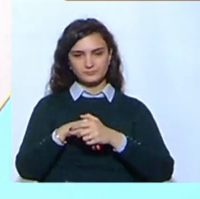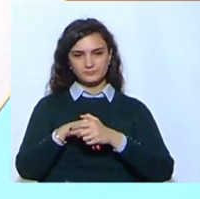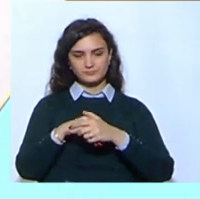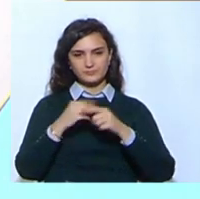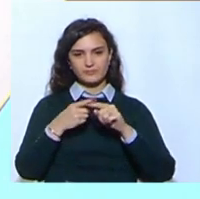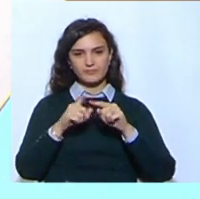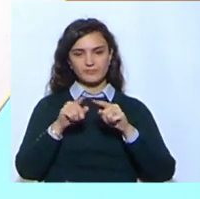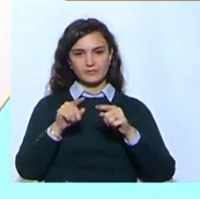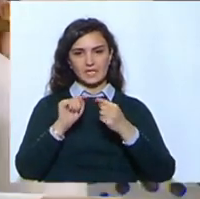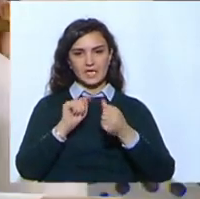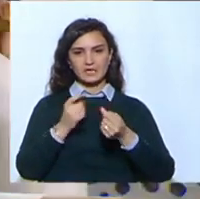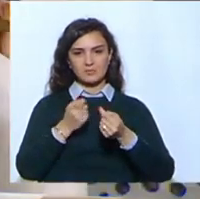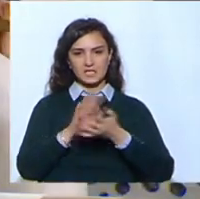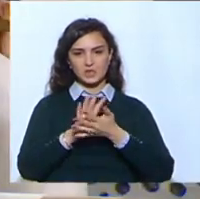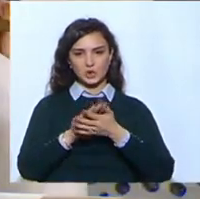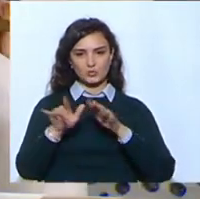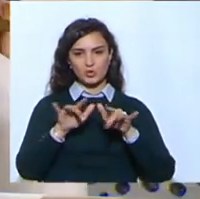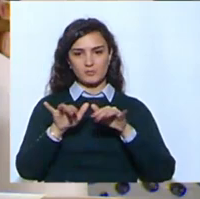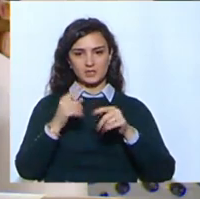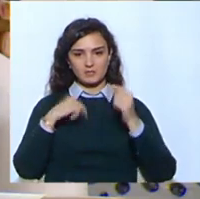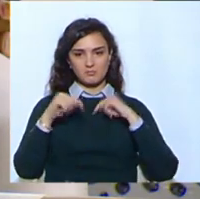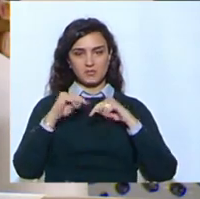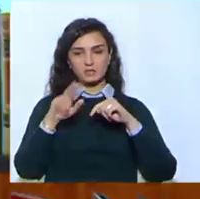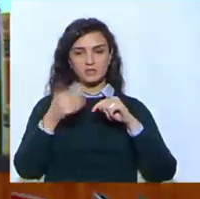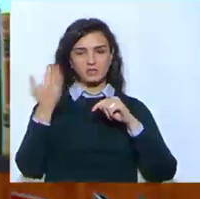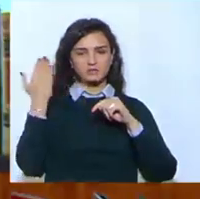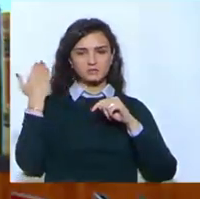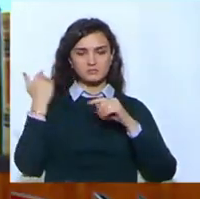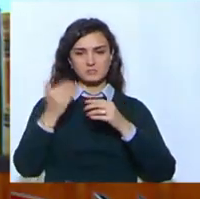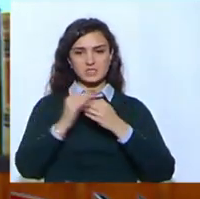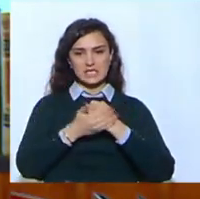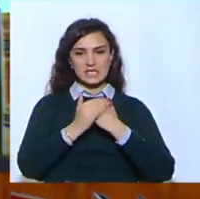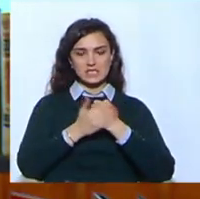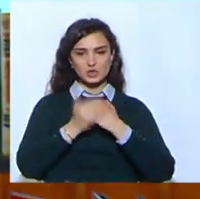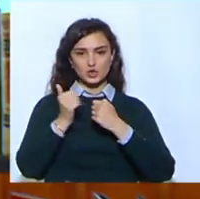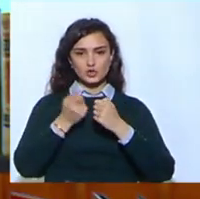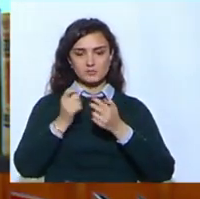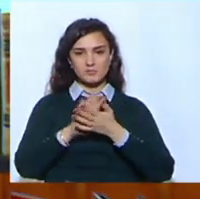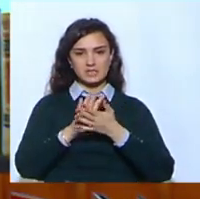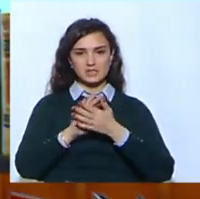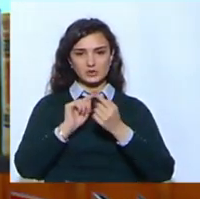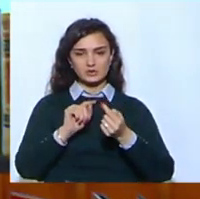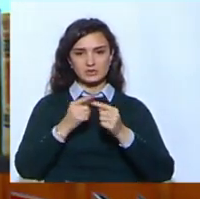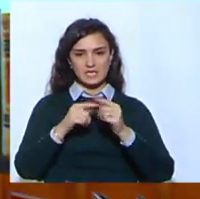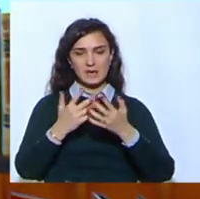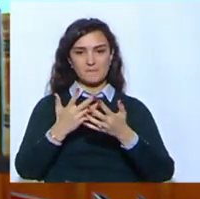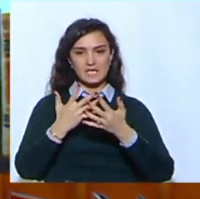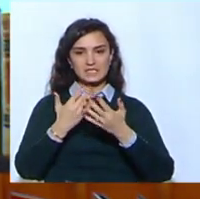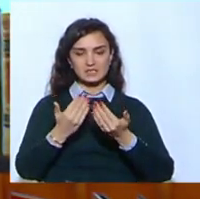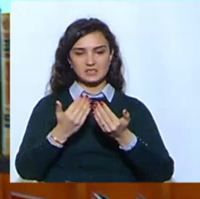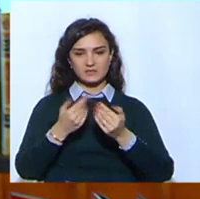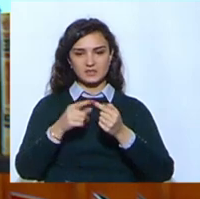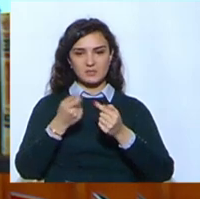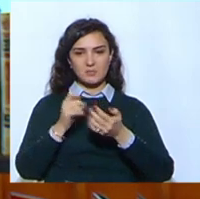აქვს სხვათაშორის ანტიბაქტერიული მოქმედება და საუკუნების მანძილზე მის ქერქს, როგორც ბაქტერიული ციდიური ეფექტის, ანუ